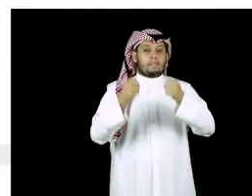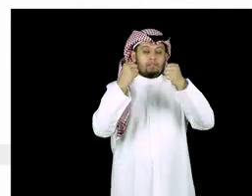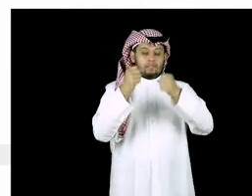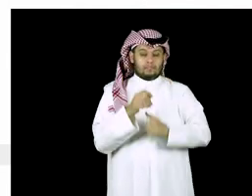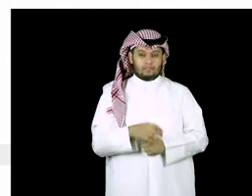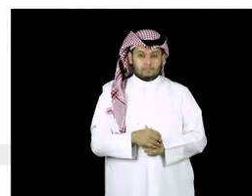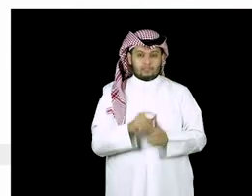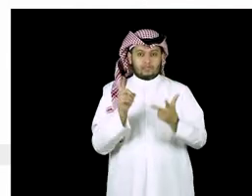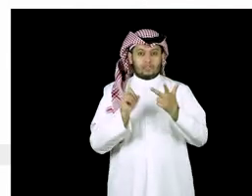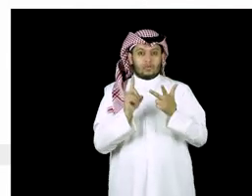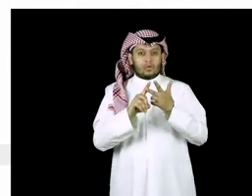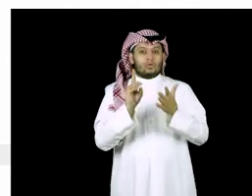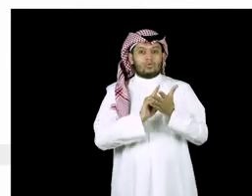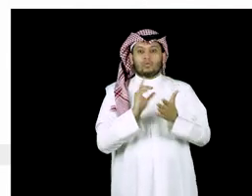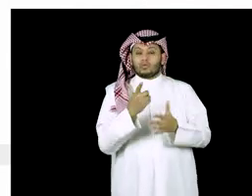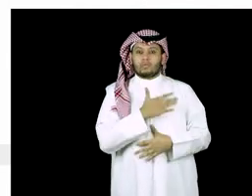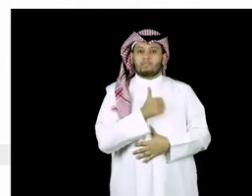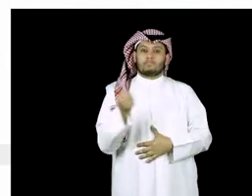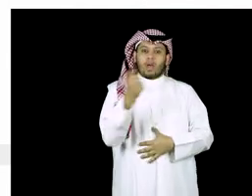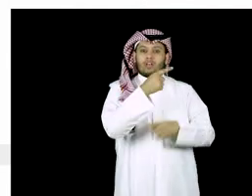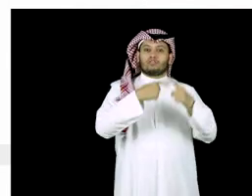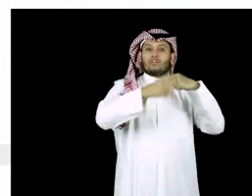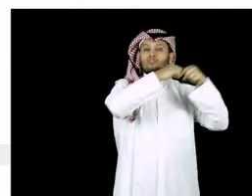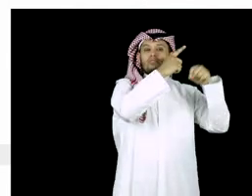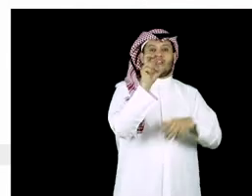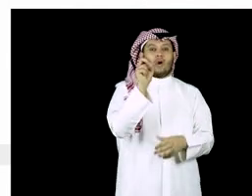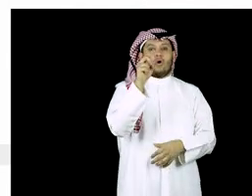الشرط الثالث النسب القرشي.